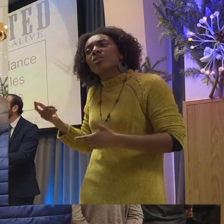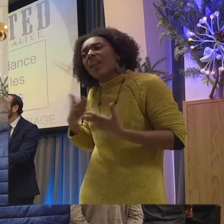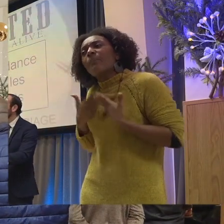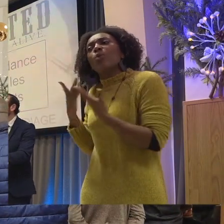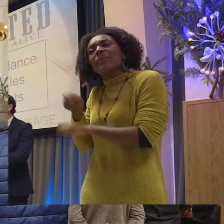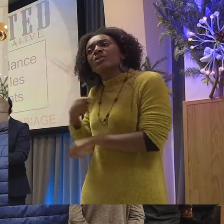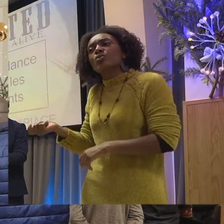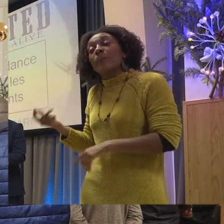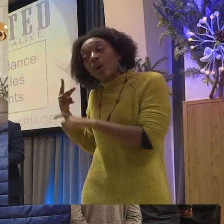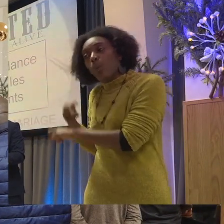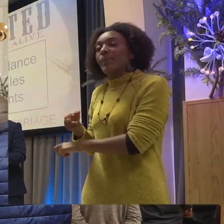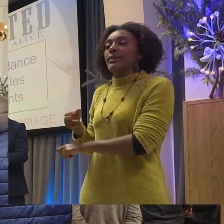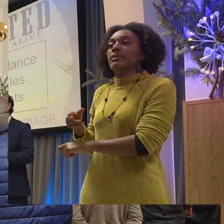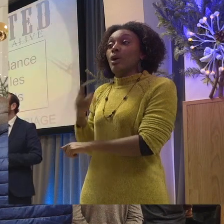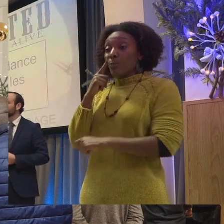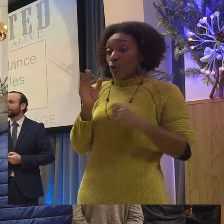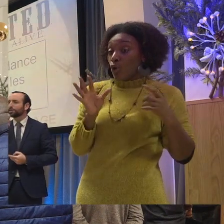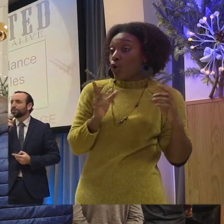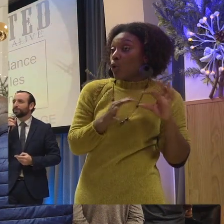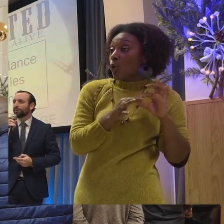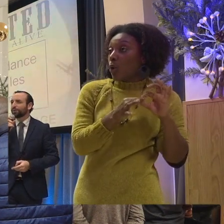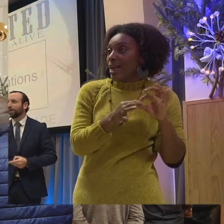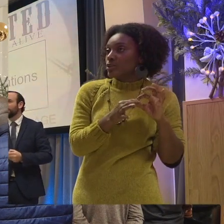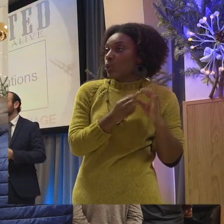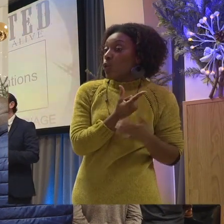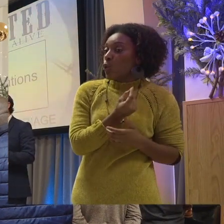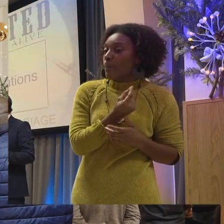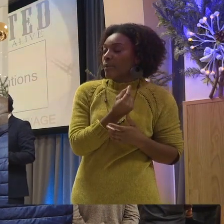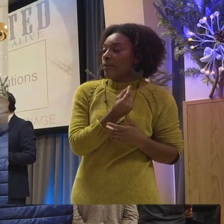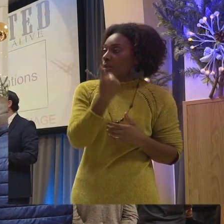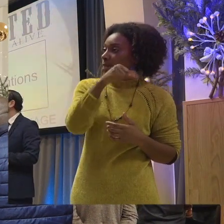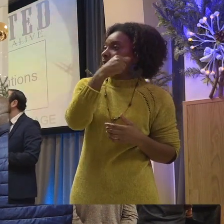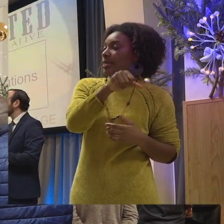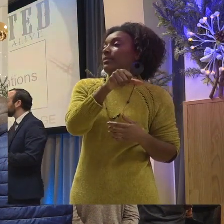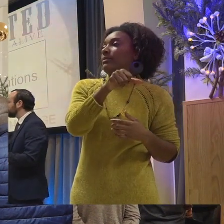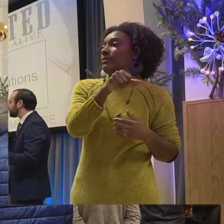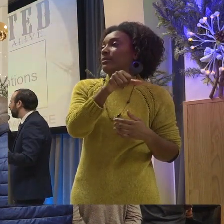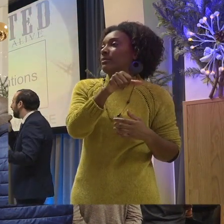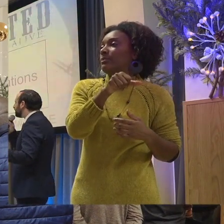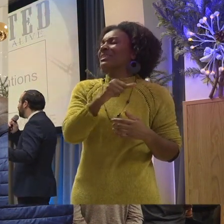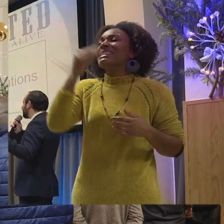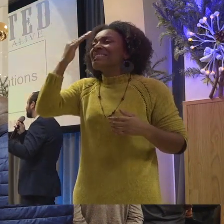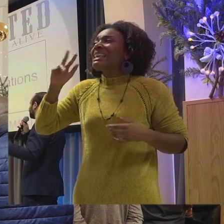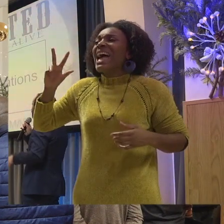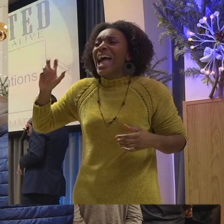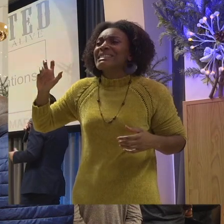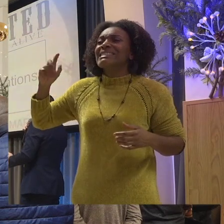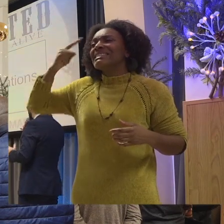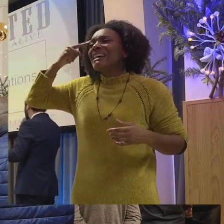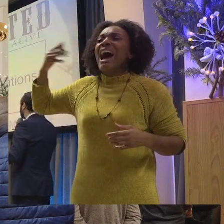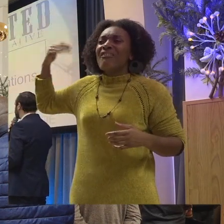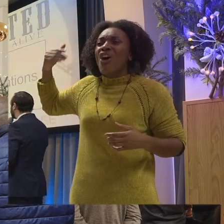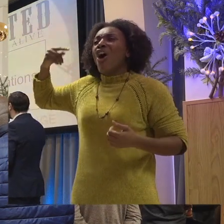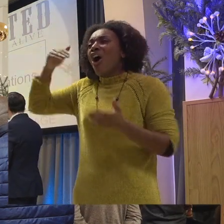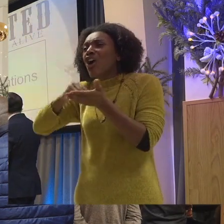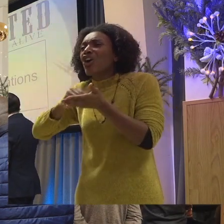l'amour, afin que le mariage, Seigneur, soit exclusif dans leur vie, alléluia. Seigneur, s'il y a des ex-relations qui pèsent encore dans la vie de mes frères